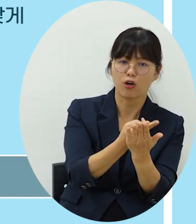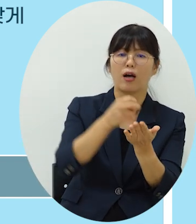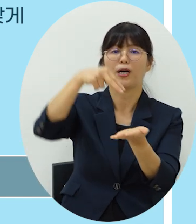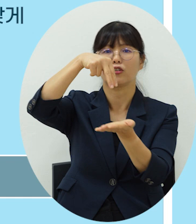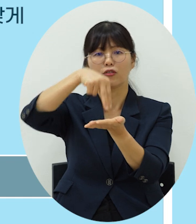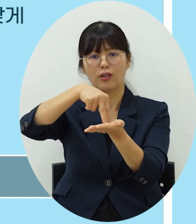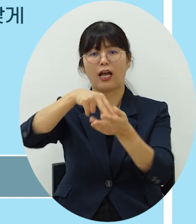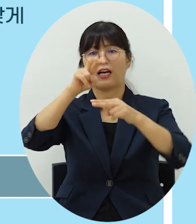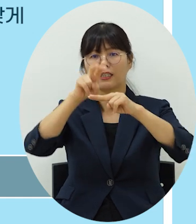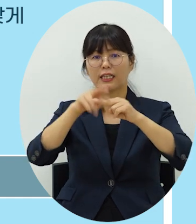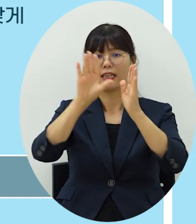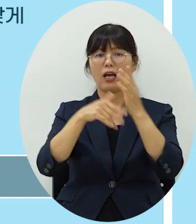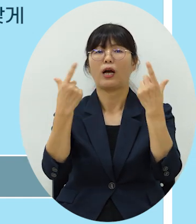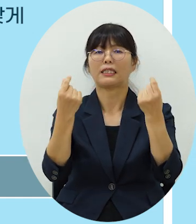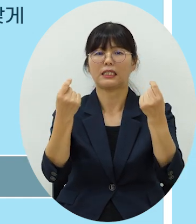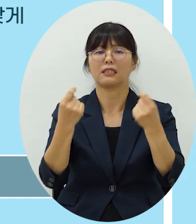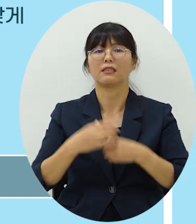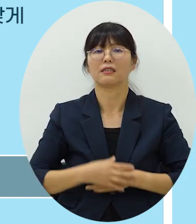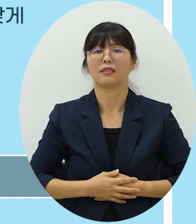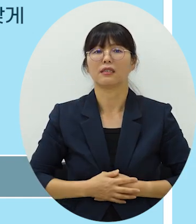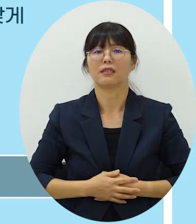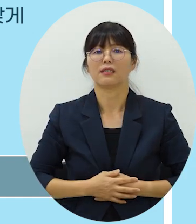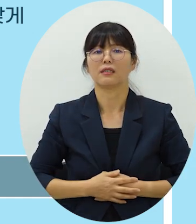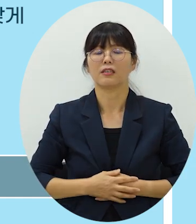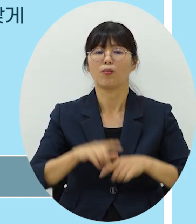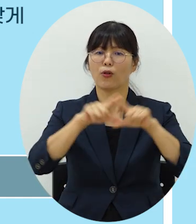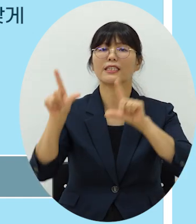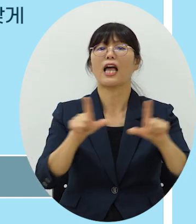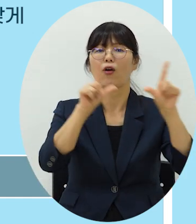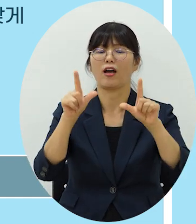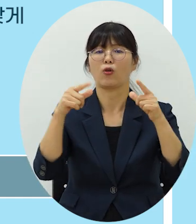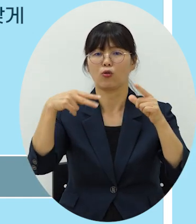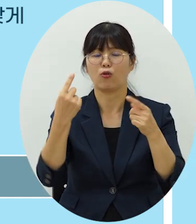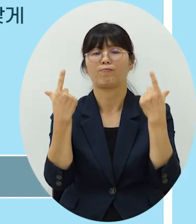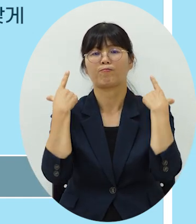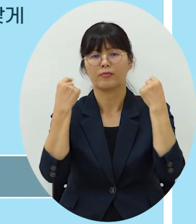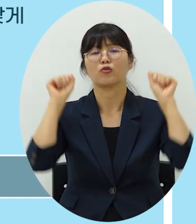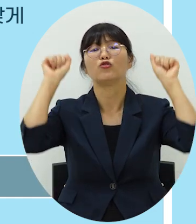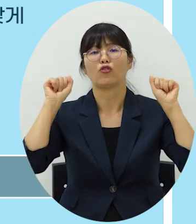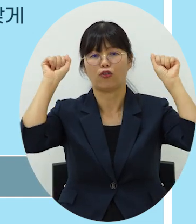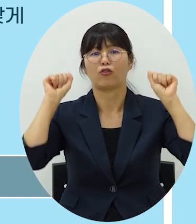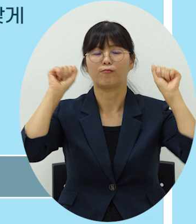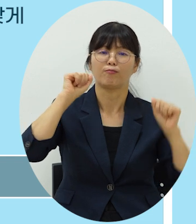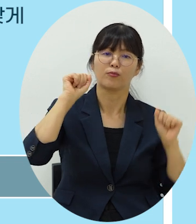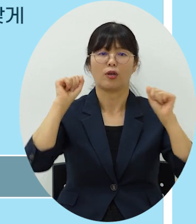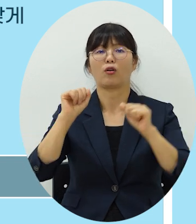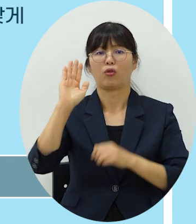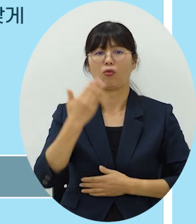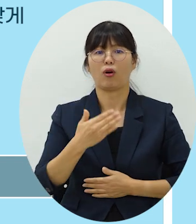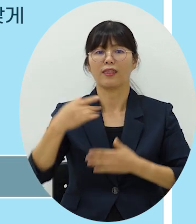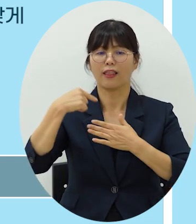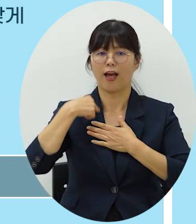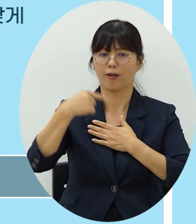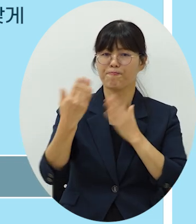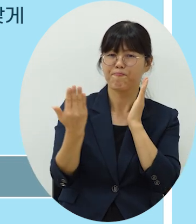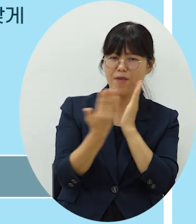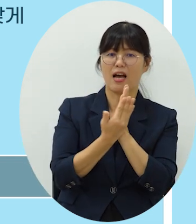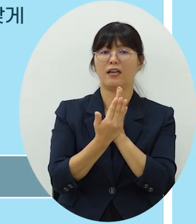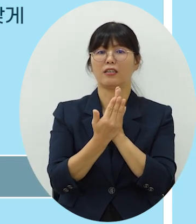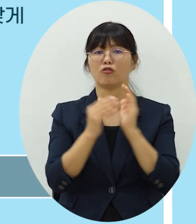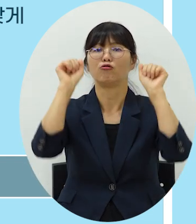누워있거나 서있거나 앉아있을 때와 같이 일상생활에서도 운동하도록 합니다. 나에게 맞는 준비